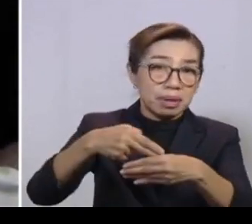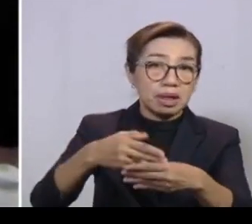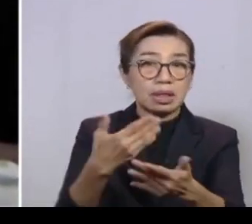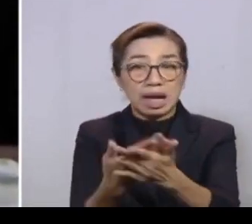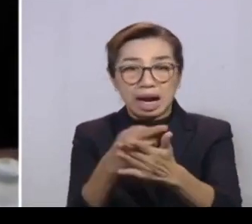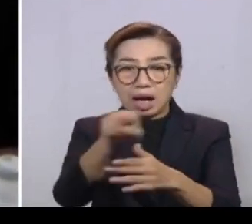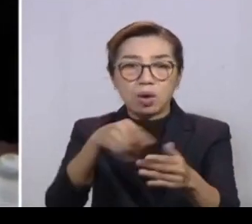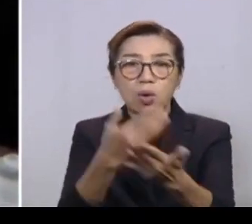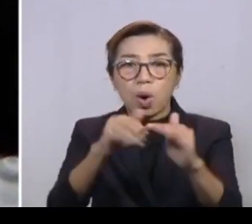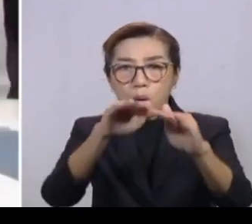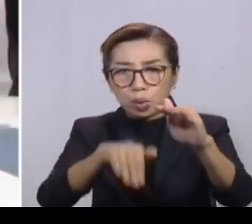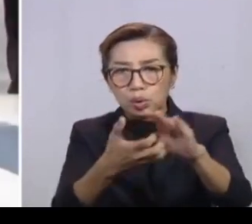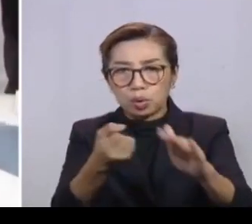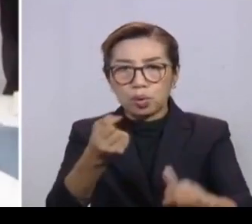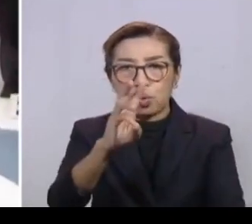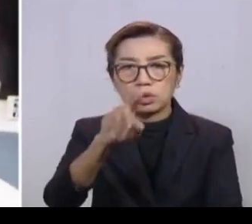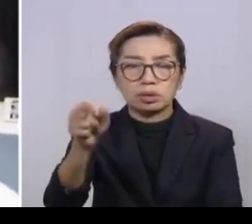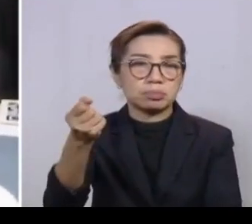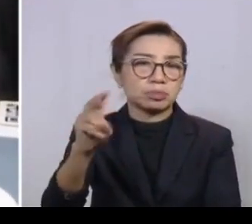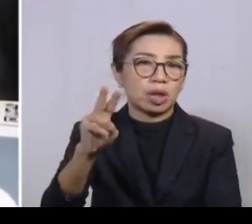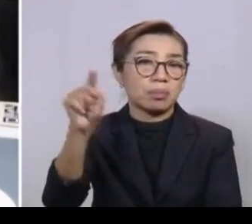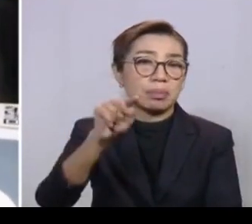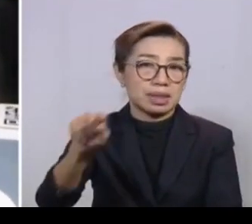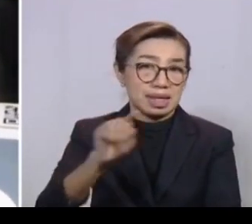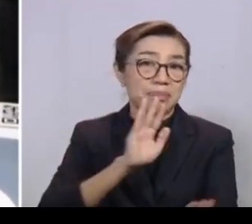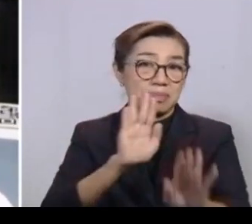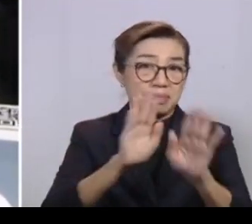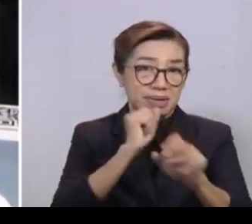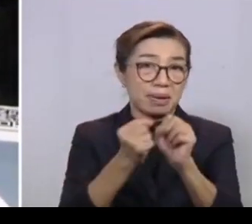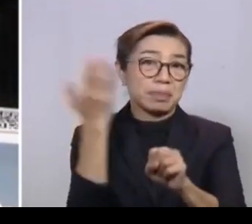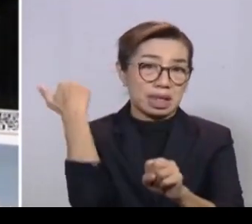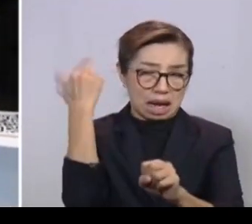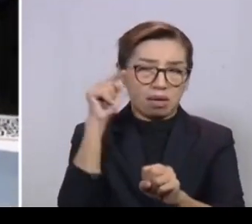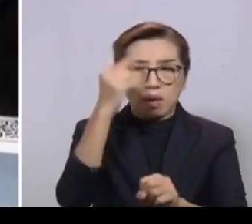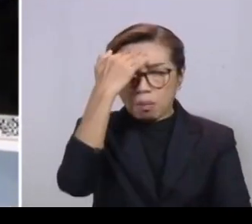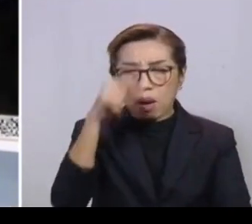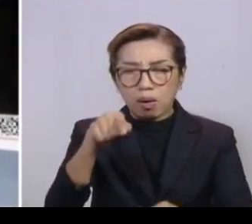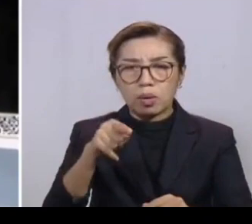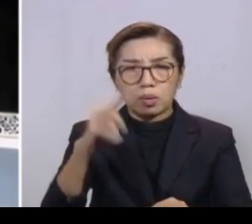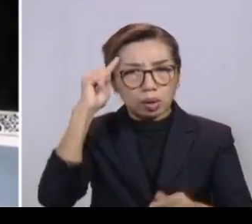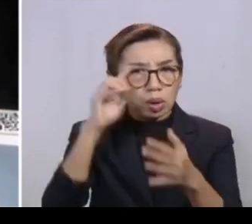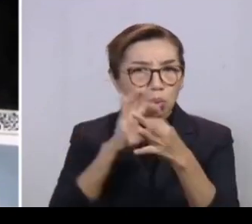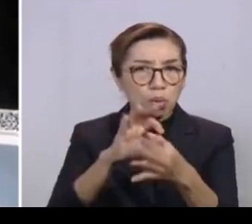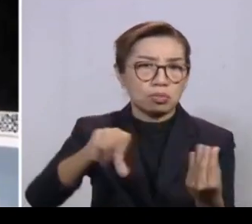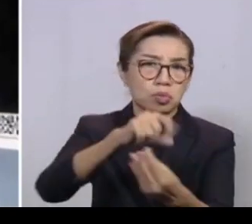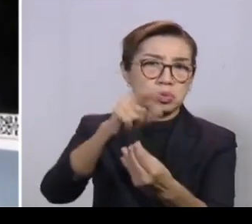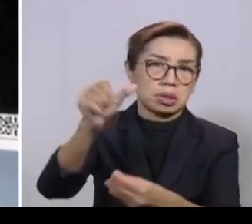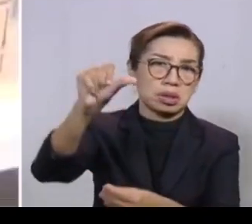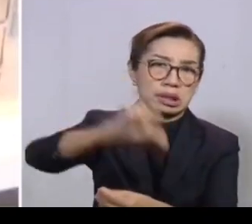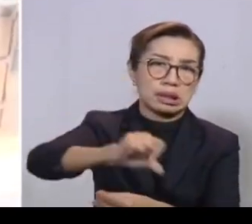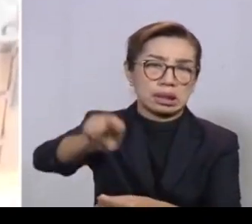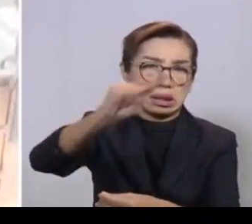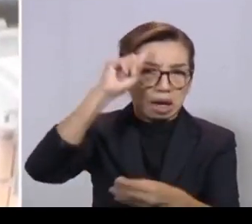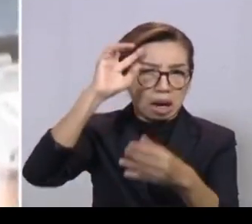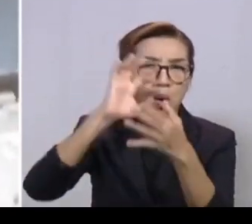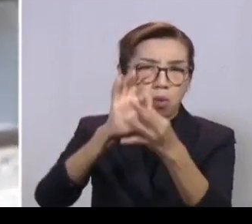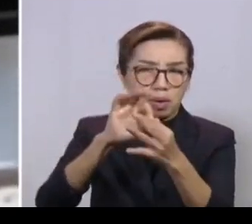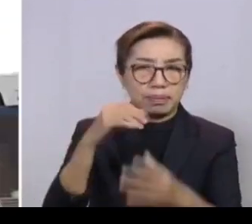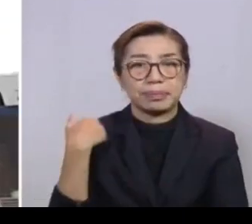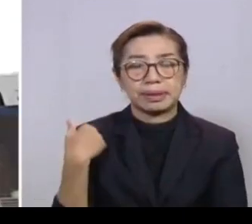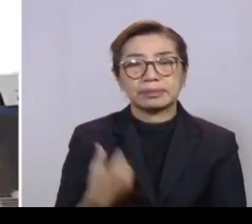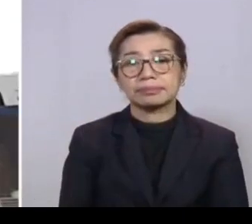ว่าจะอ่อนตัวลง6-12%จากปีก่อนจากความกังวลต่อเศรษฐกิจถดถอยครับธุรกิจ